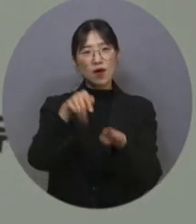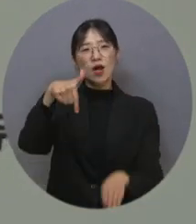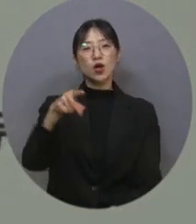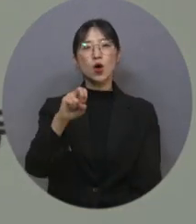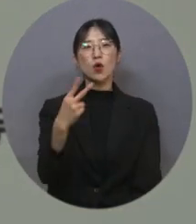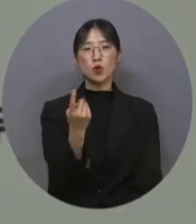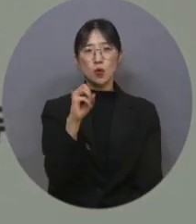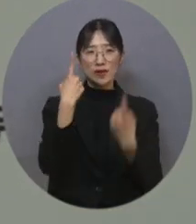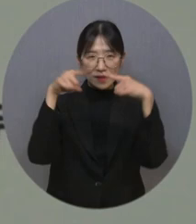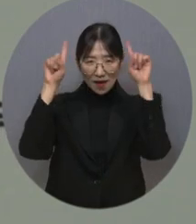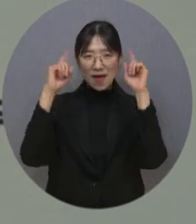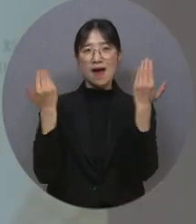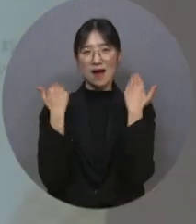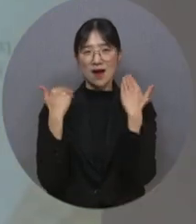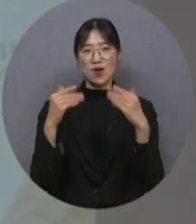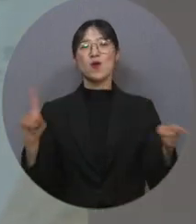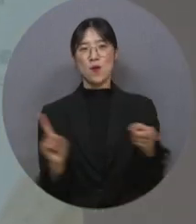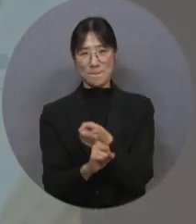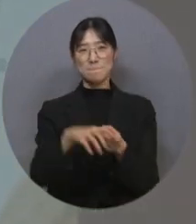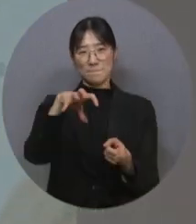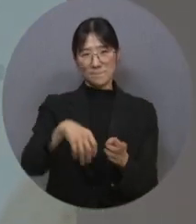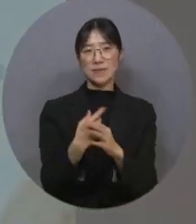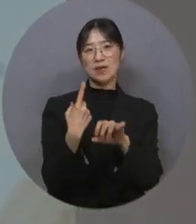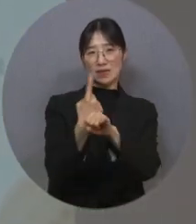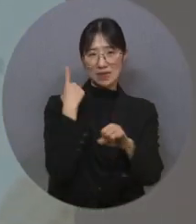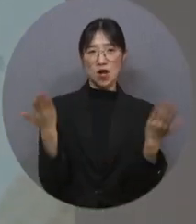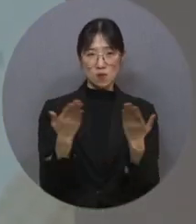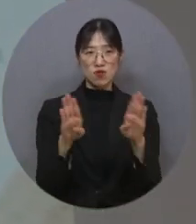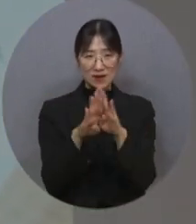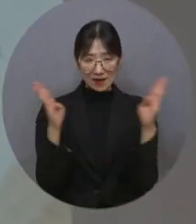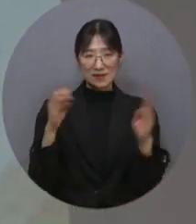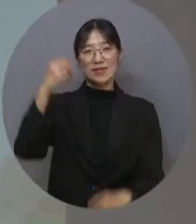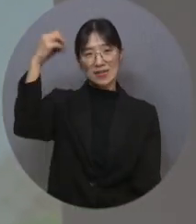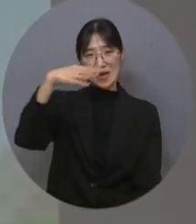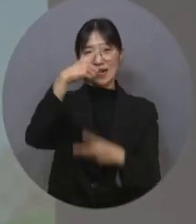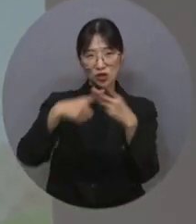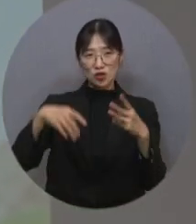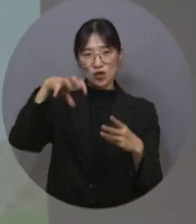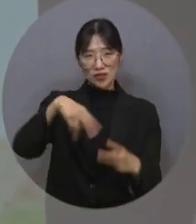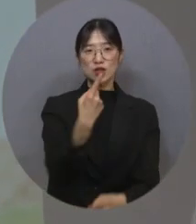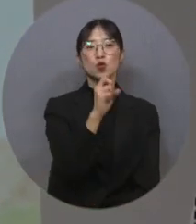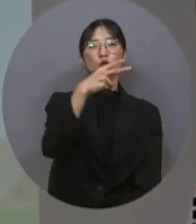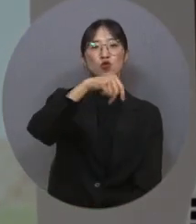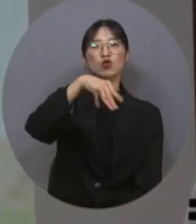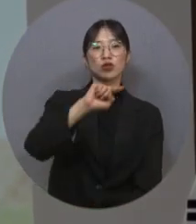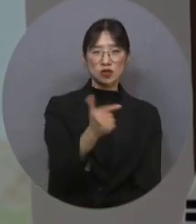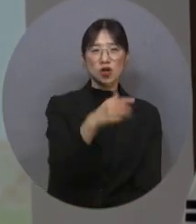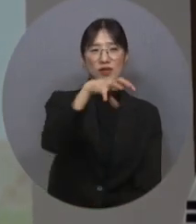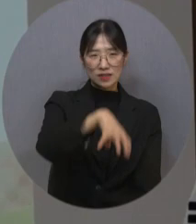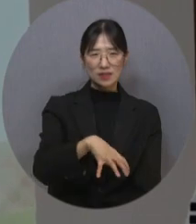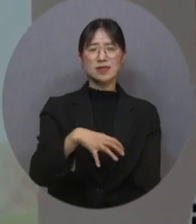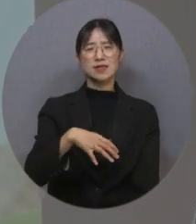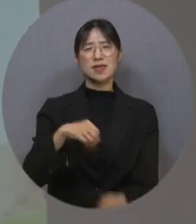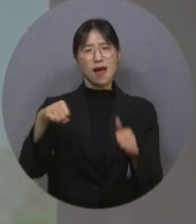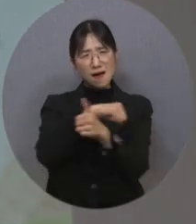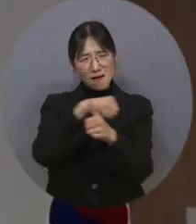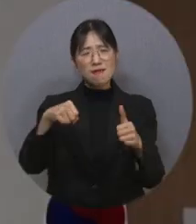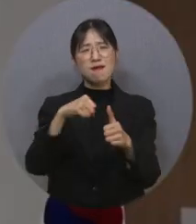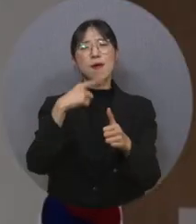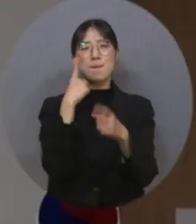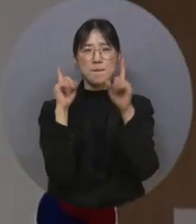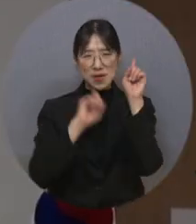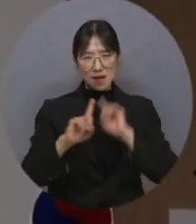경동대학교 산학협력 기관으로 지난해 업무를 게시해 양주시와 동두천시의 학대 피해 아동과 그 가족의